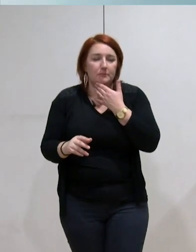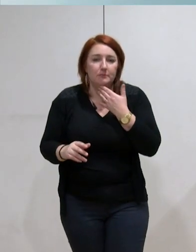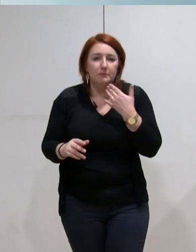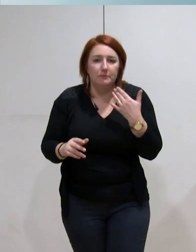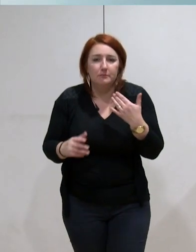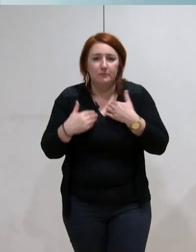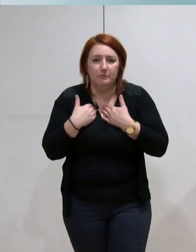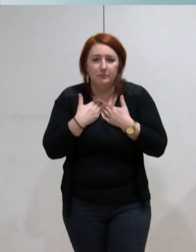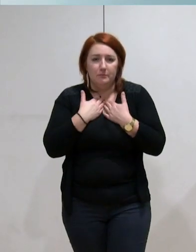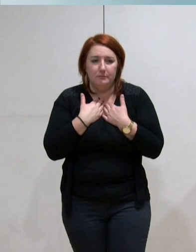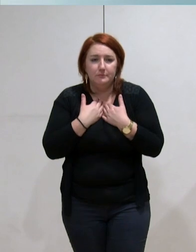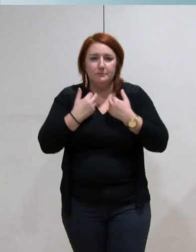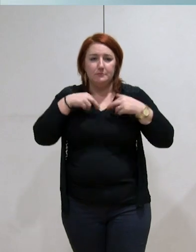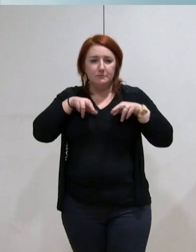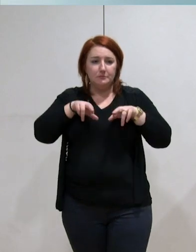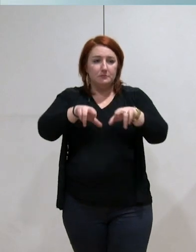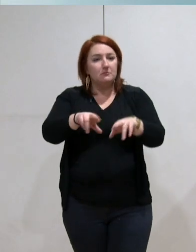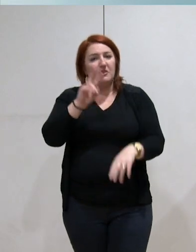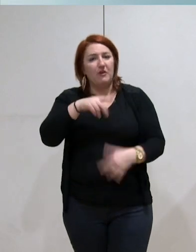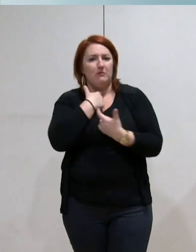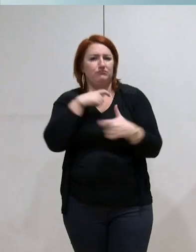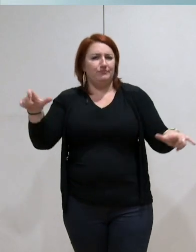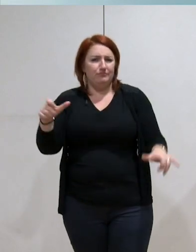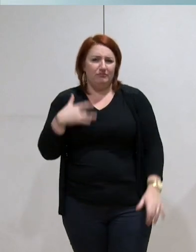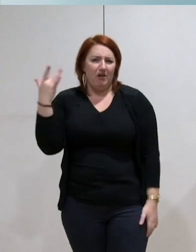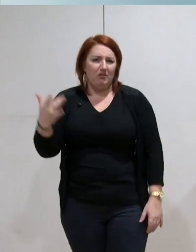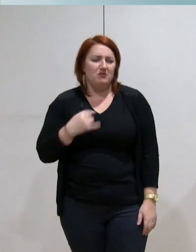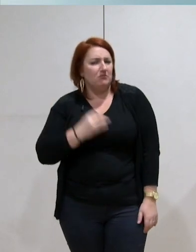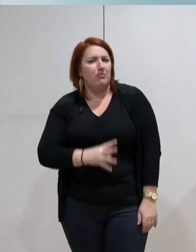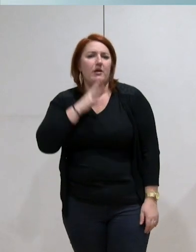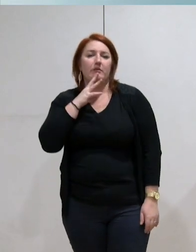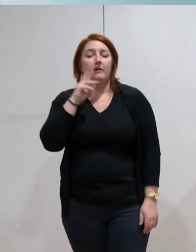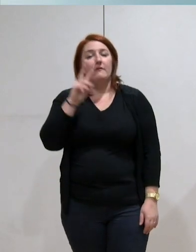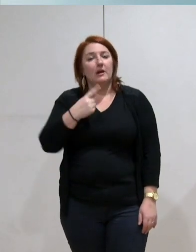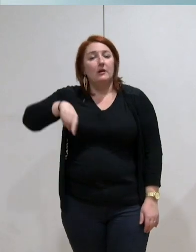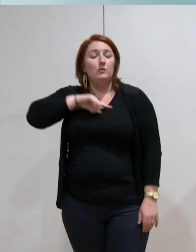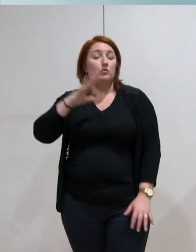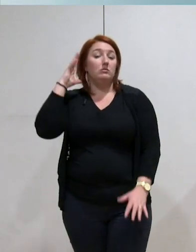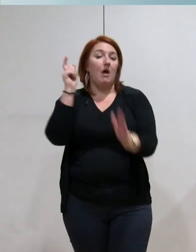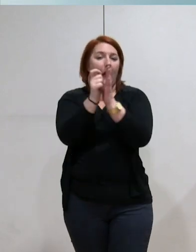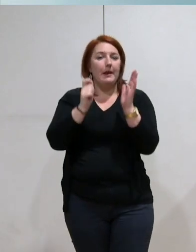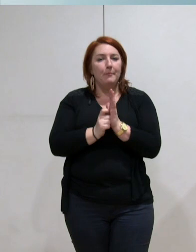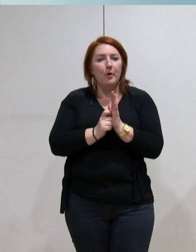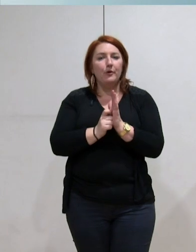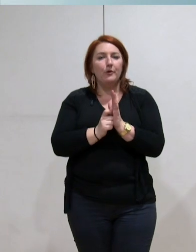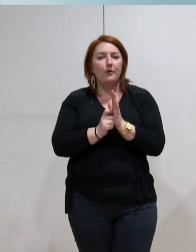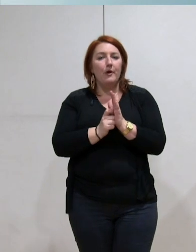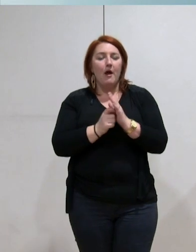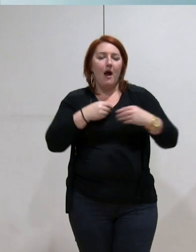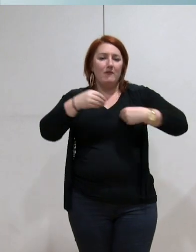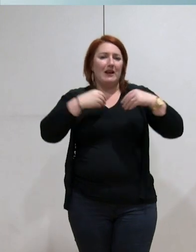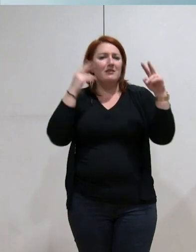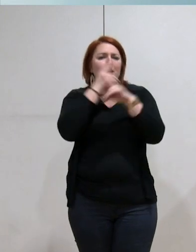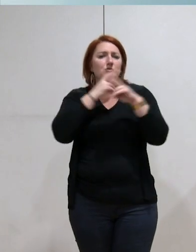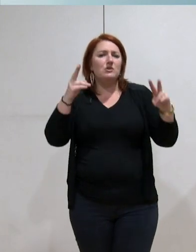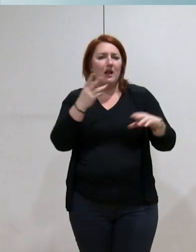voies urbaines sont extrêmement intéressantes en terme d'accessibilité quant à nous la réflexion que nous avions eu à l'époque avec la direction générale du Crédit